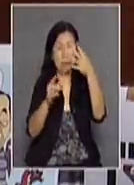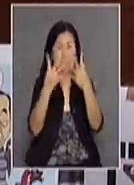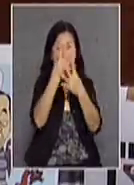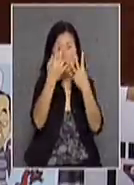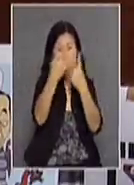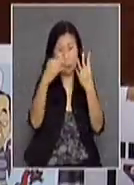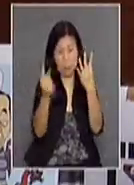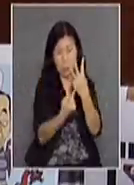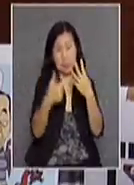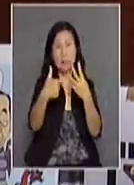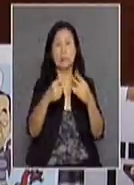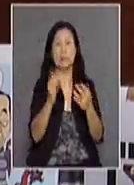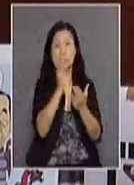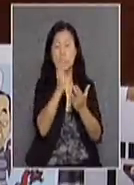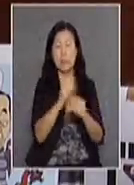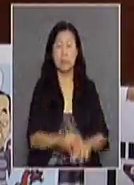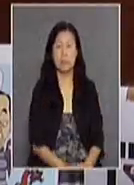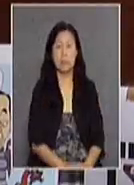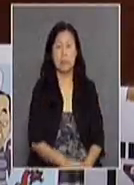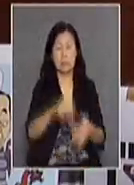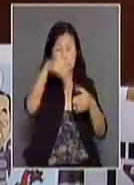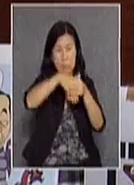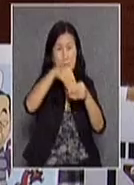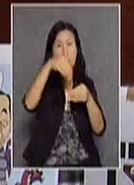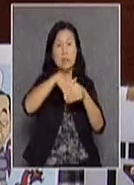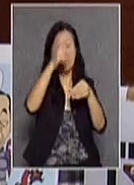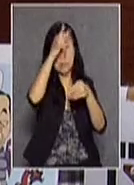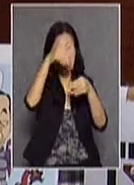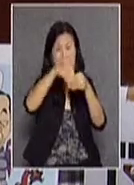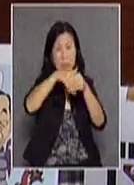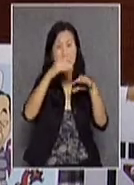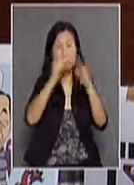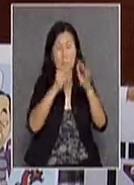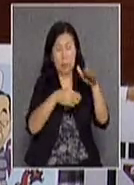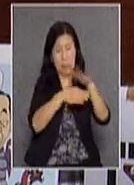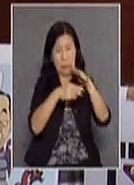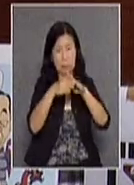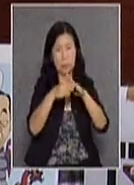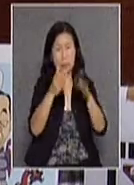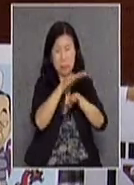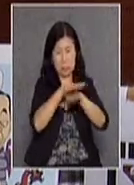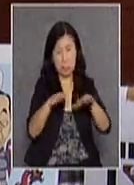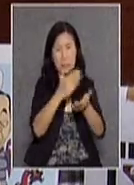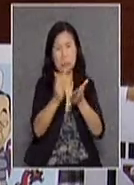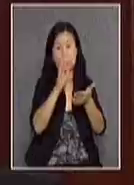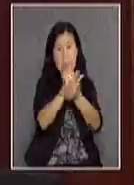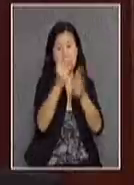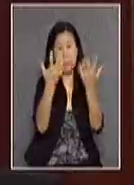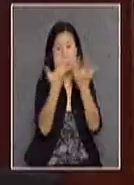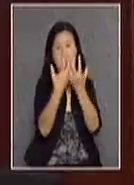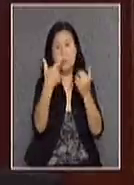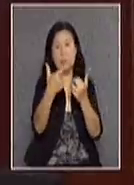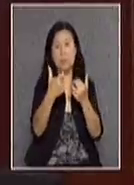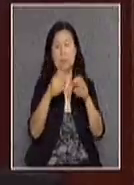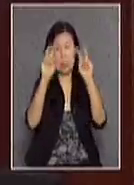1443萬元，大約相當於選舉事務處一般部門開支的全年預算。 現在各位提出的